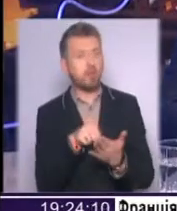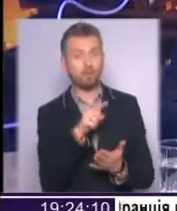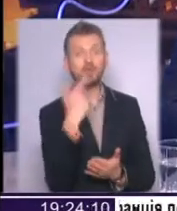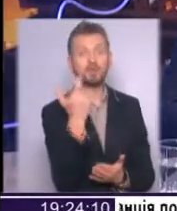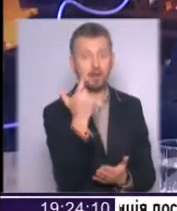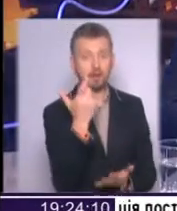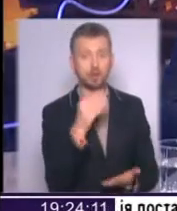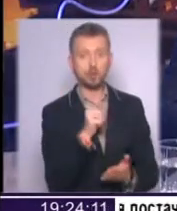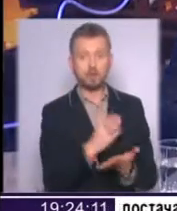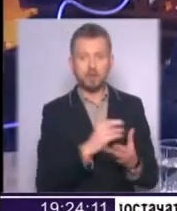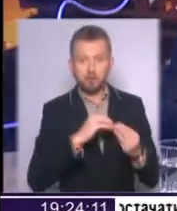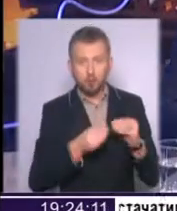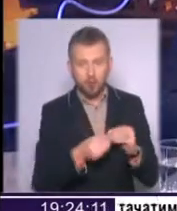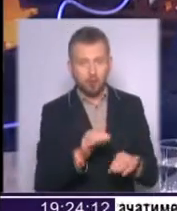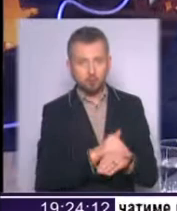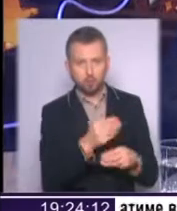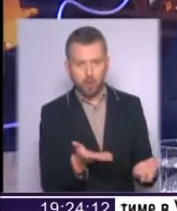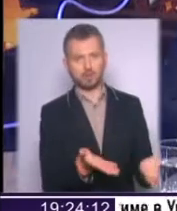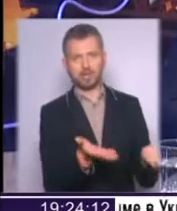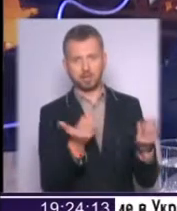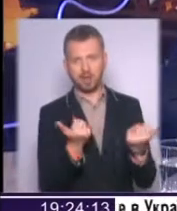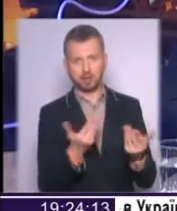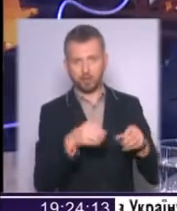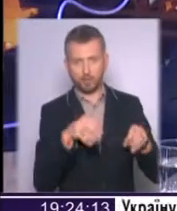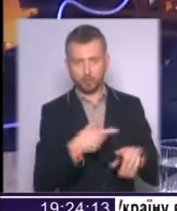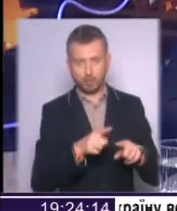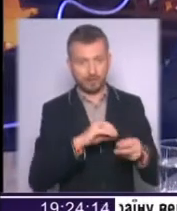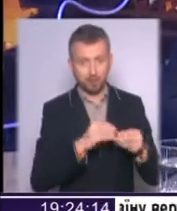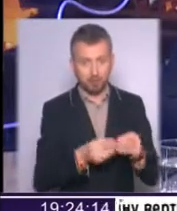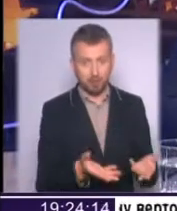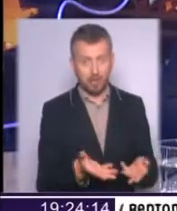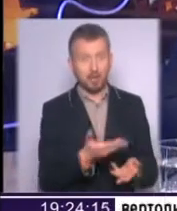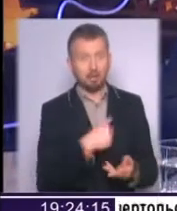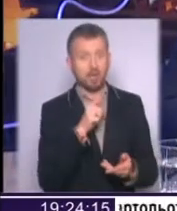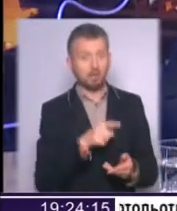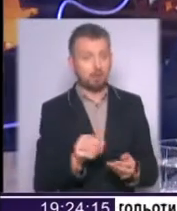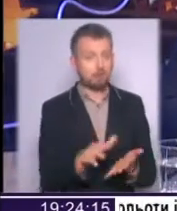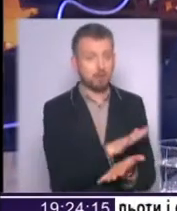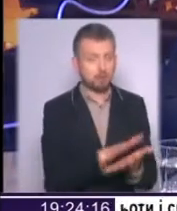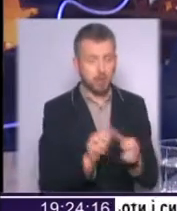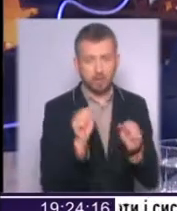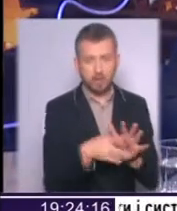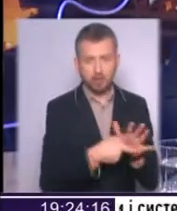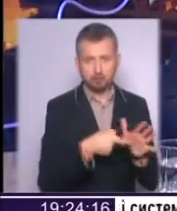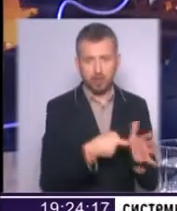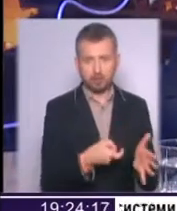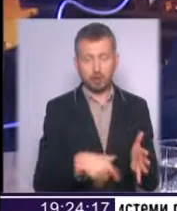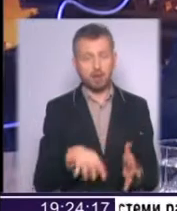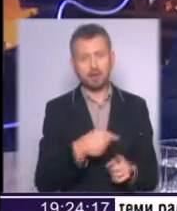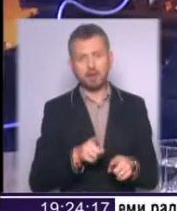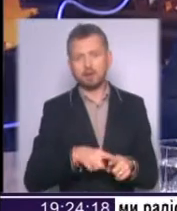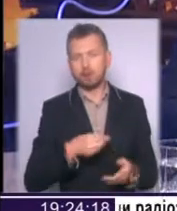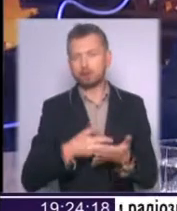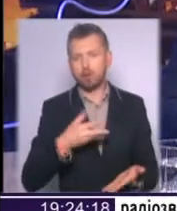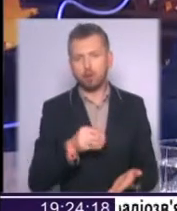якщо там є певні проблеми, то, будь ласка, давайте вирішуйте ці проблеми. Адже ми вам дарма віддали шахти. Так. Все це дуже дорого